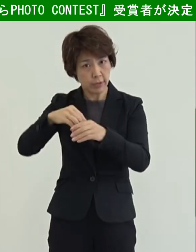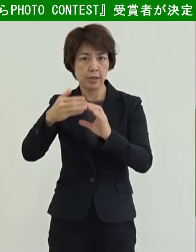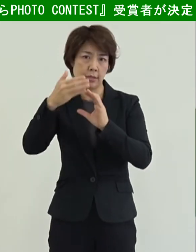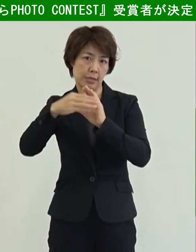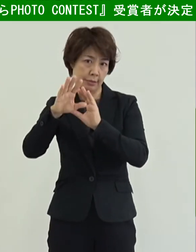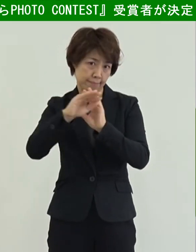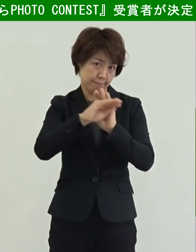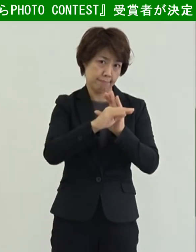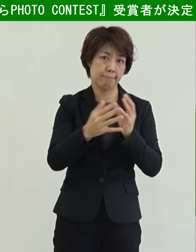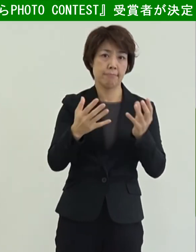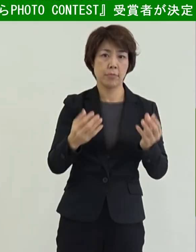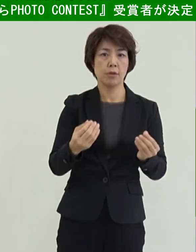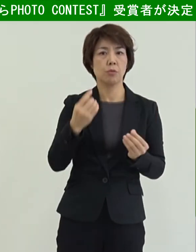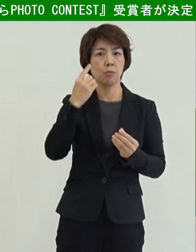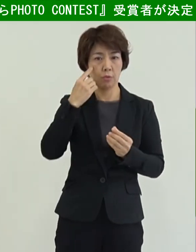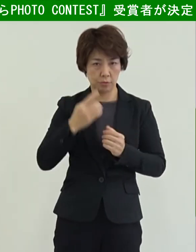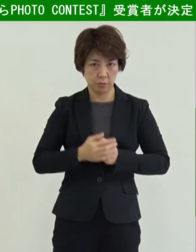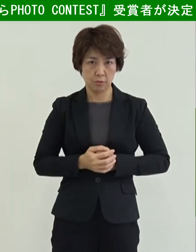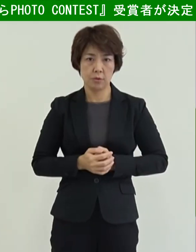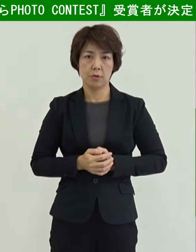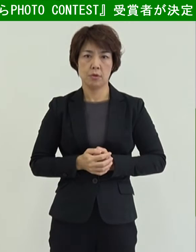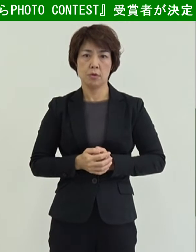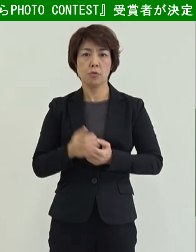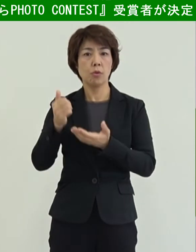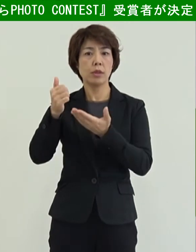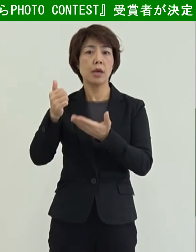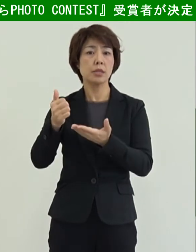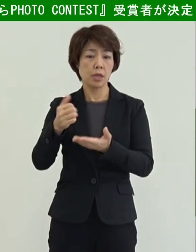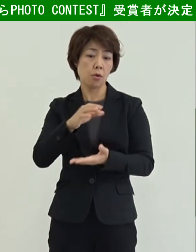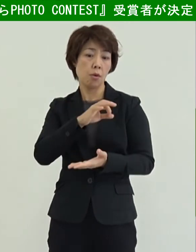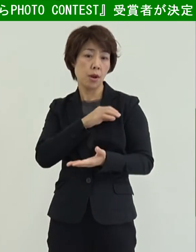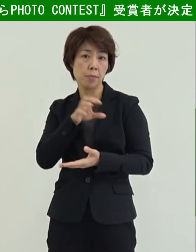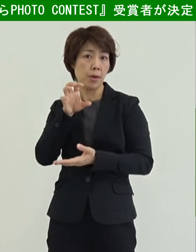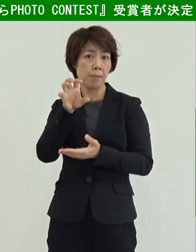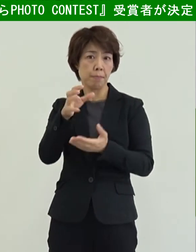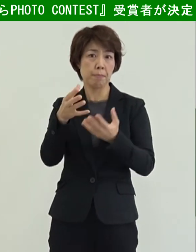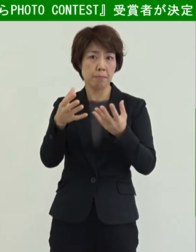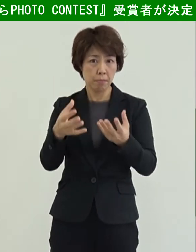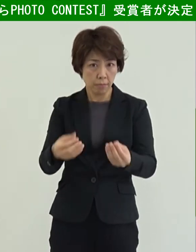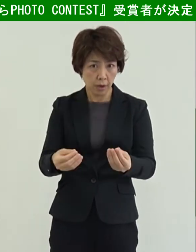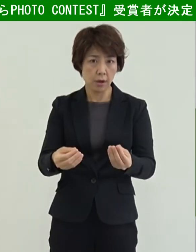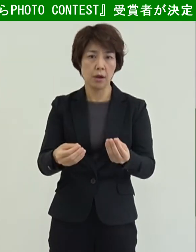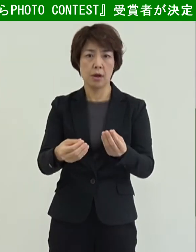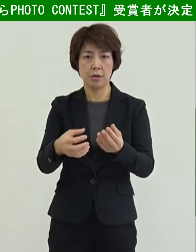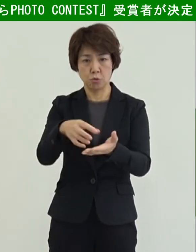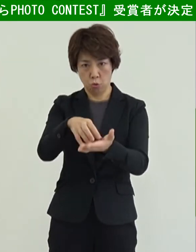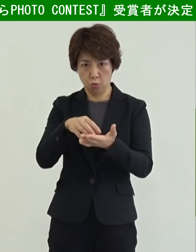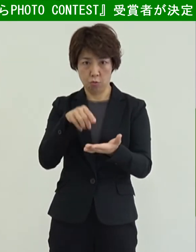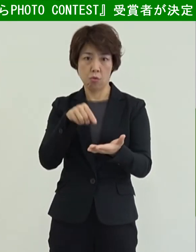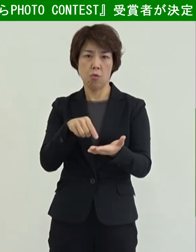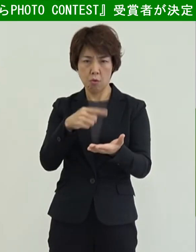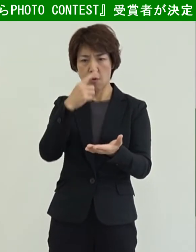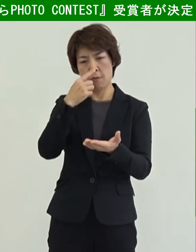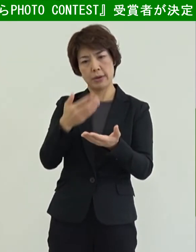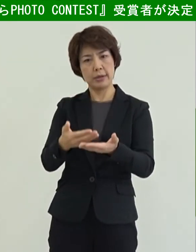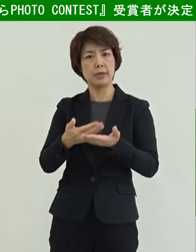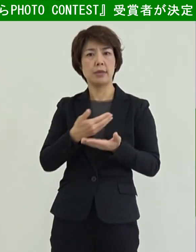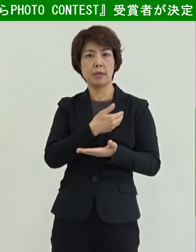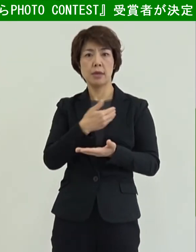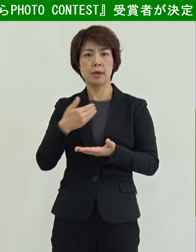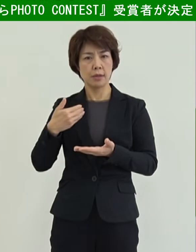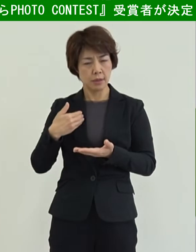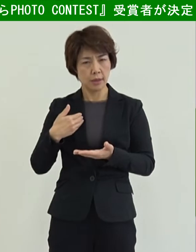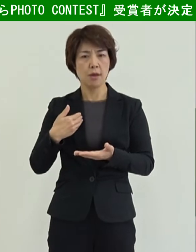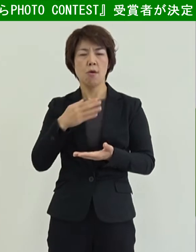思うんですがあのその入り大樹さんの名前を冠する賞をこのようにいただくことが